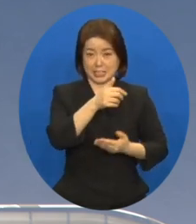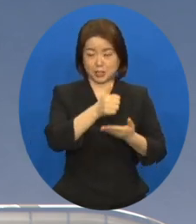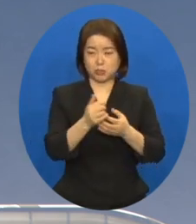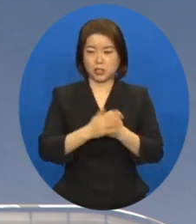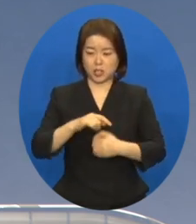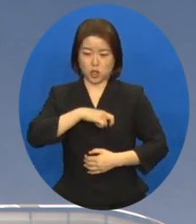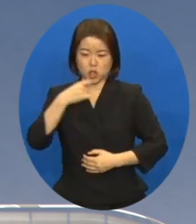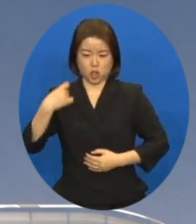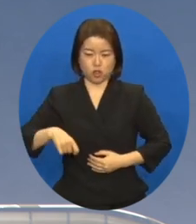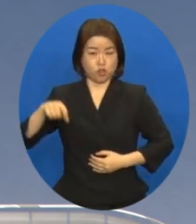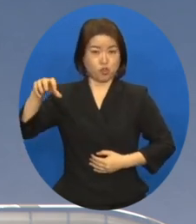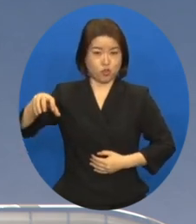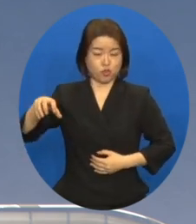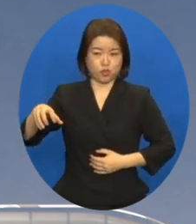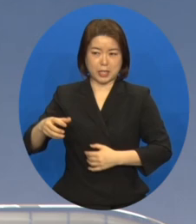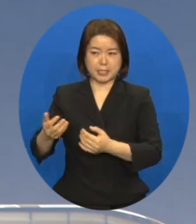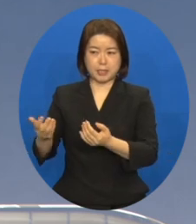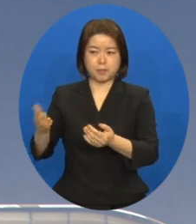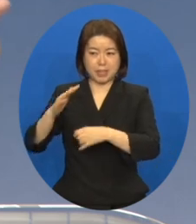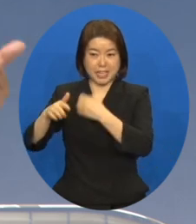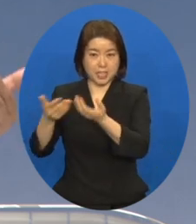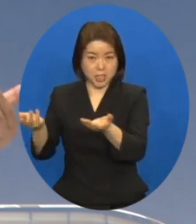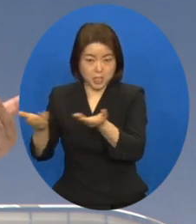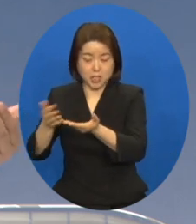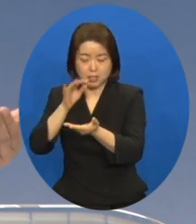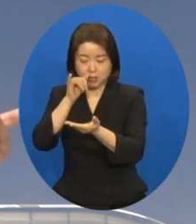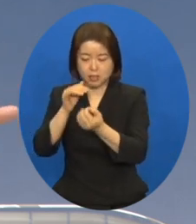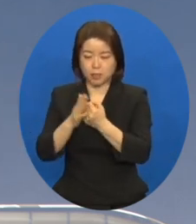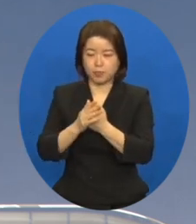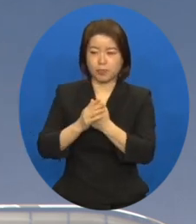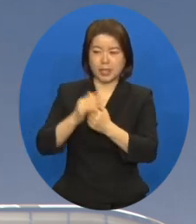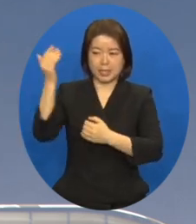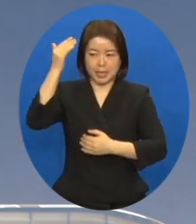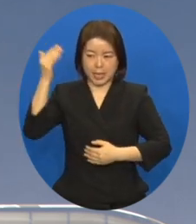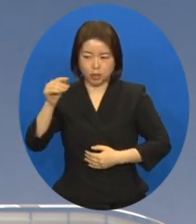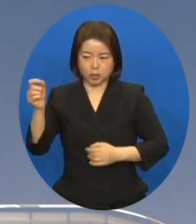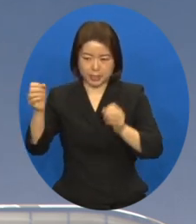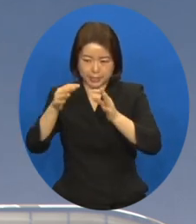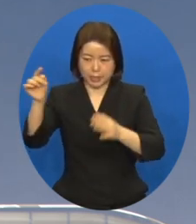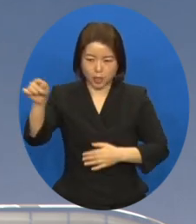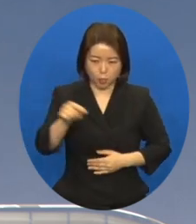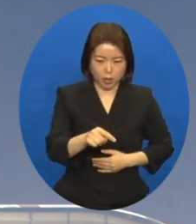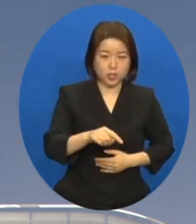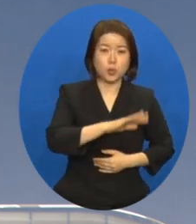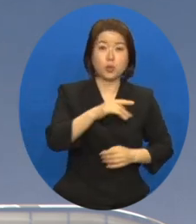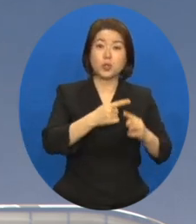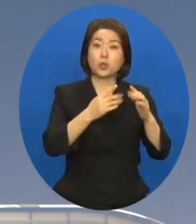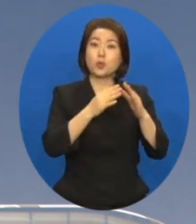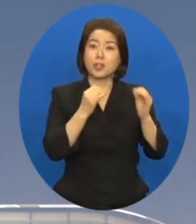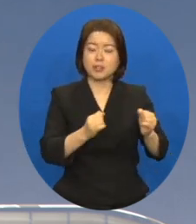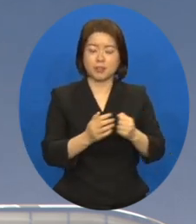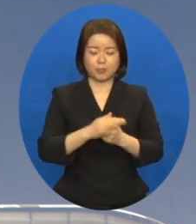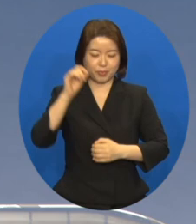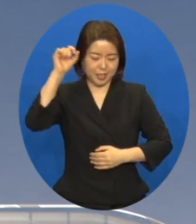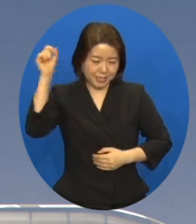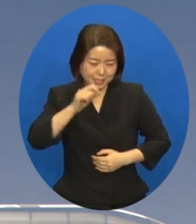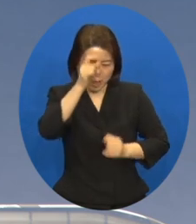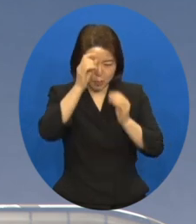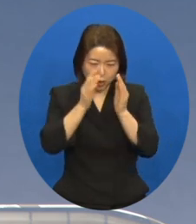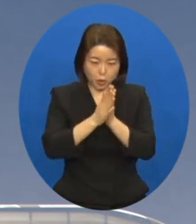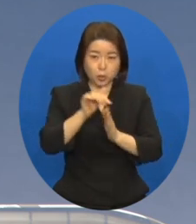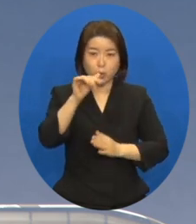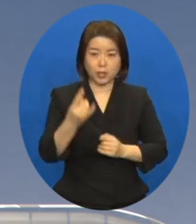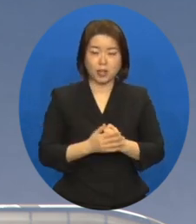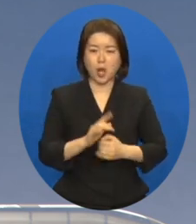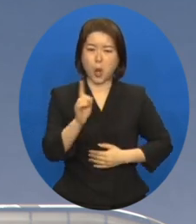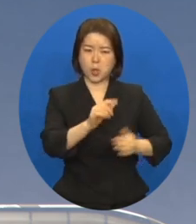중국에서 사역을 하셨었습니다. 잠깐 한국에 와서 우리 교회에 사역을 하셨었는데 한 번은 새벽 기도회 때 어느